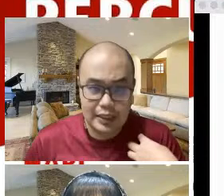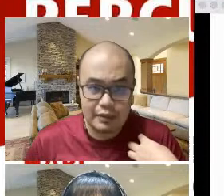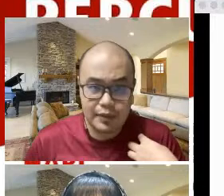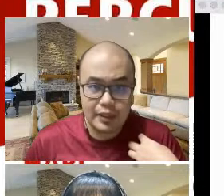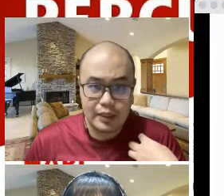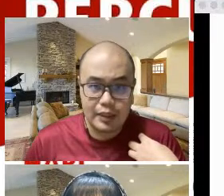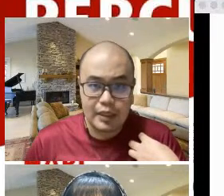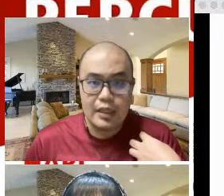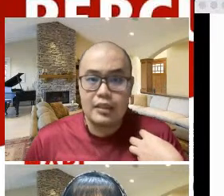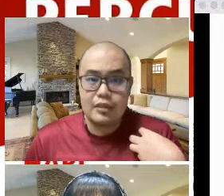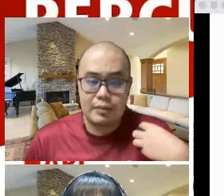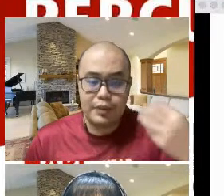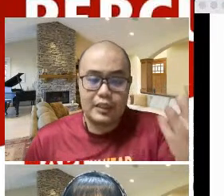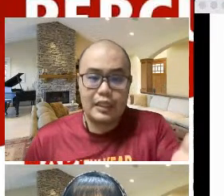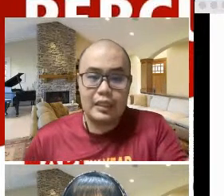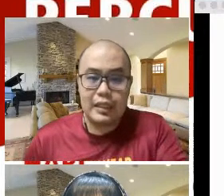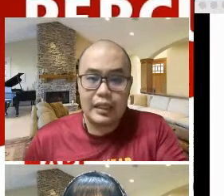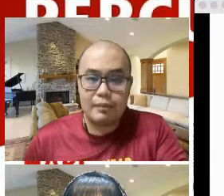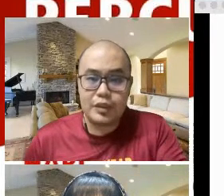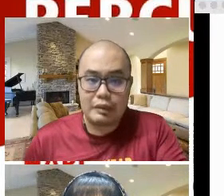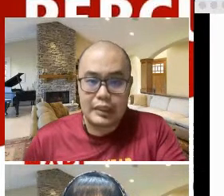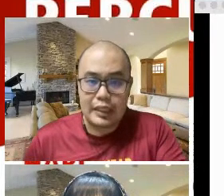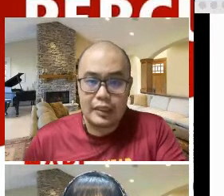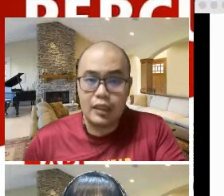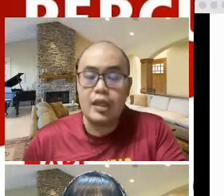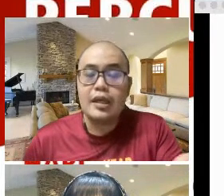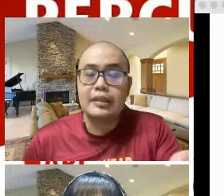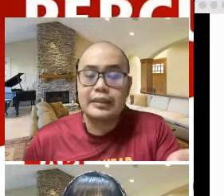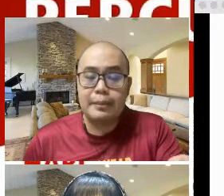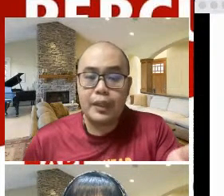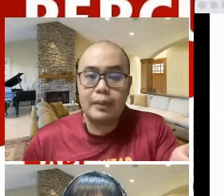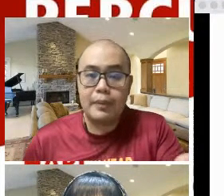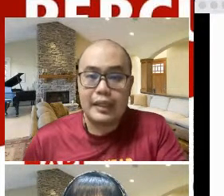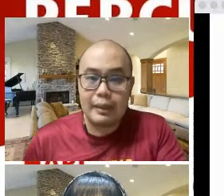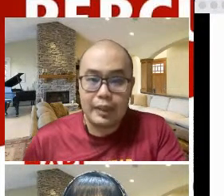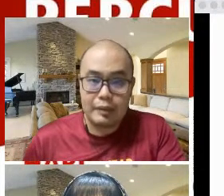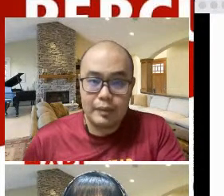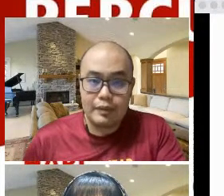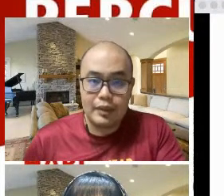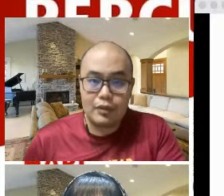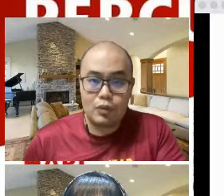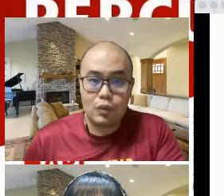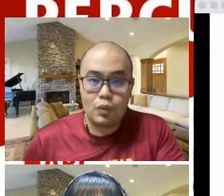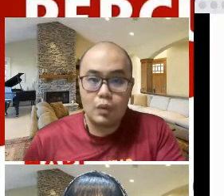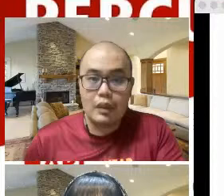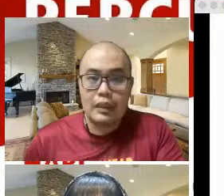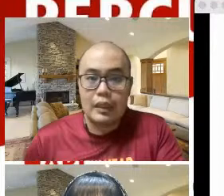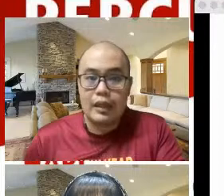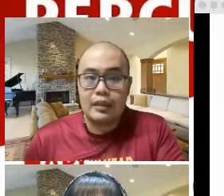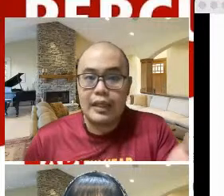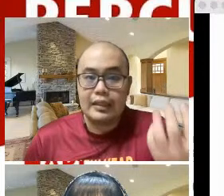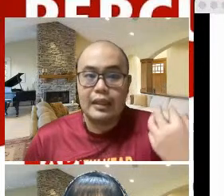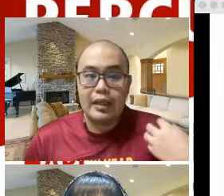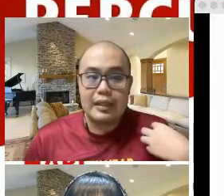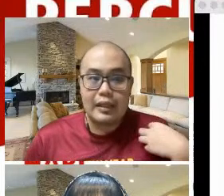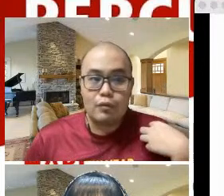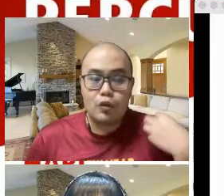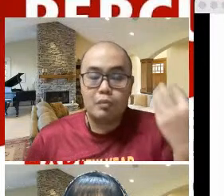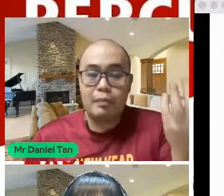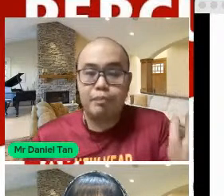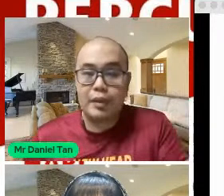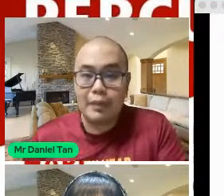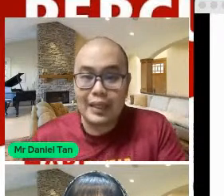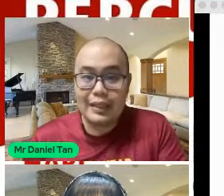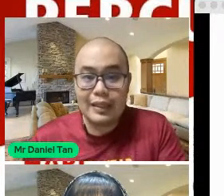diri sendiri seperti dalam cerita ini si pengembala biri-biri itu niatnya